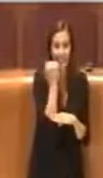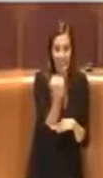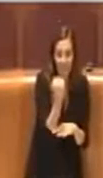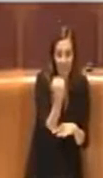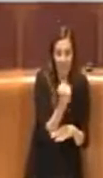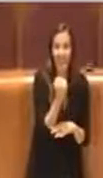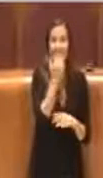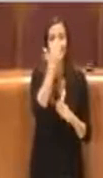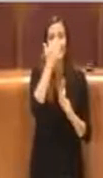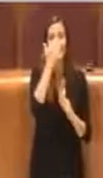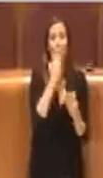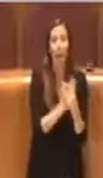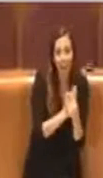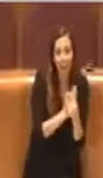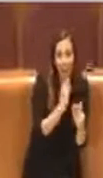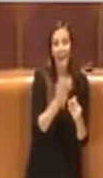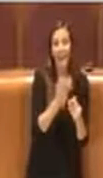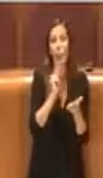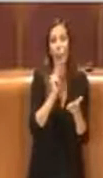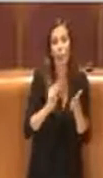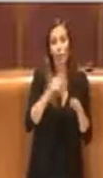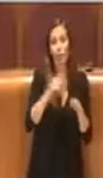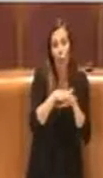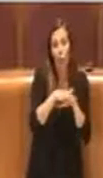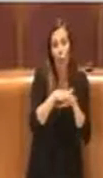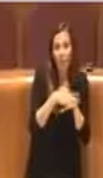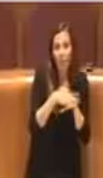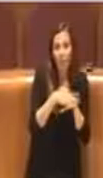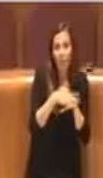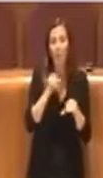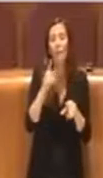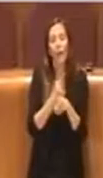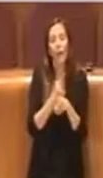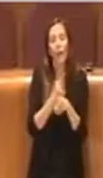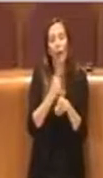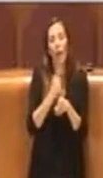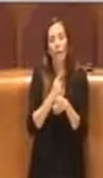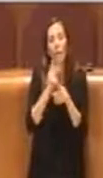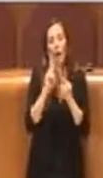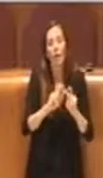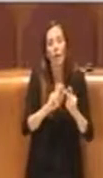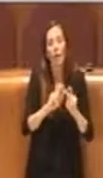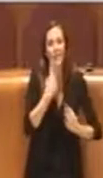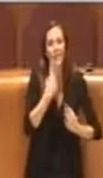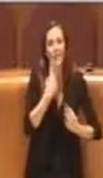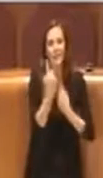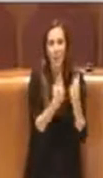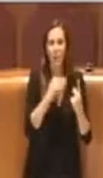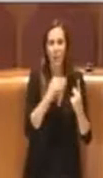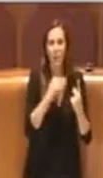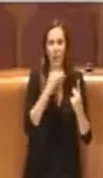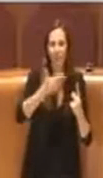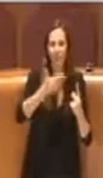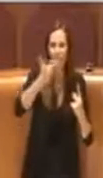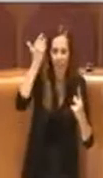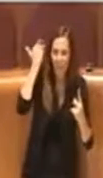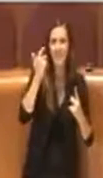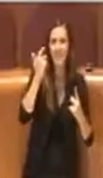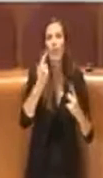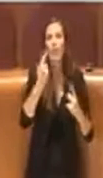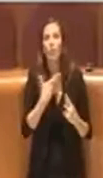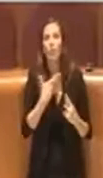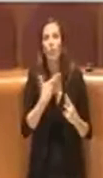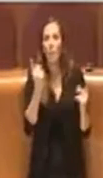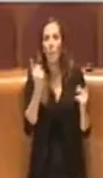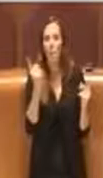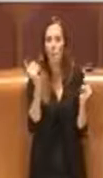con fascicoli e carte alla mano, e gli uffici competenti dovranno analizzare tutte le situazioni pregresse o eventuali irregolarità,